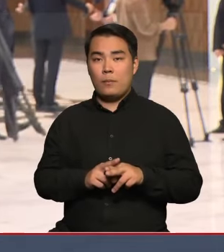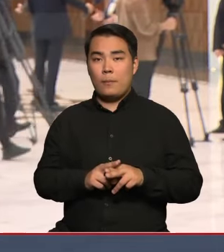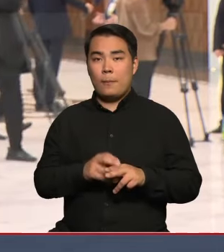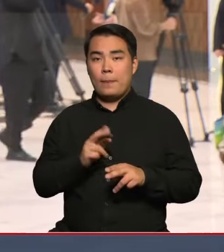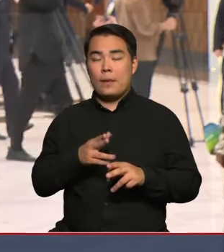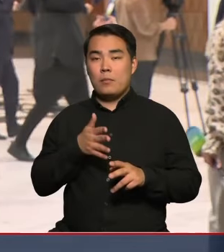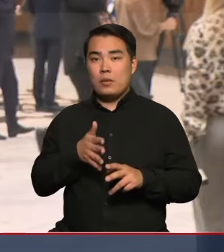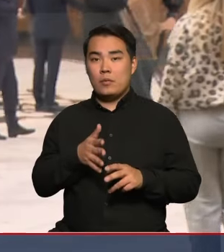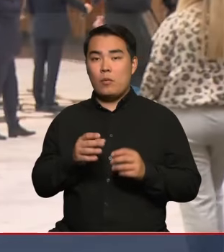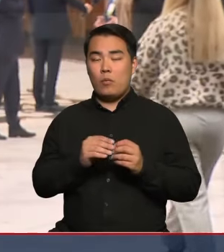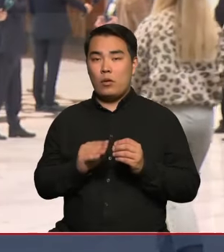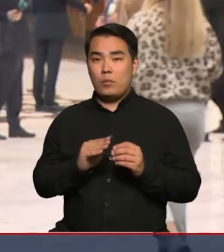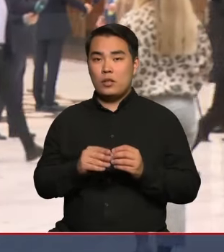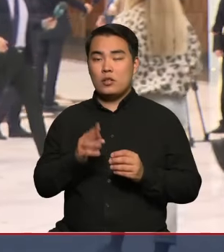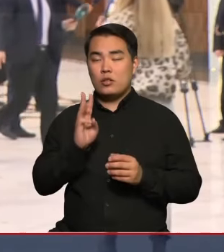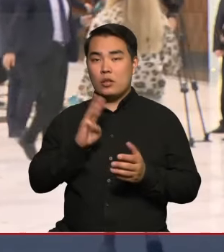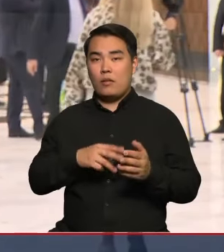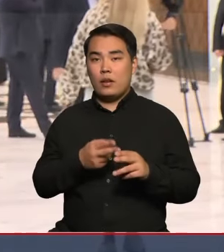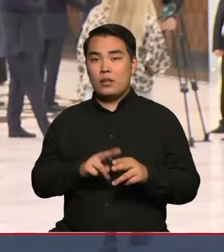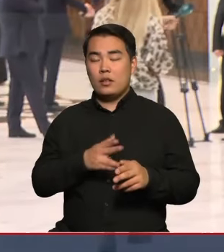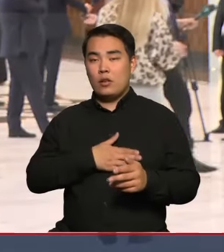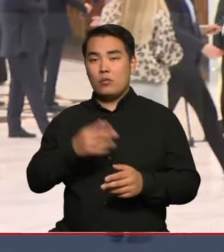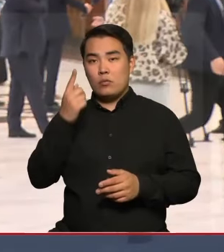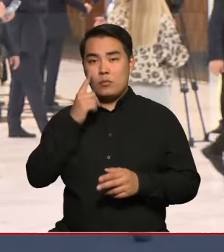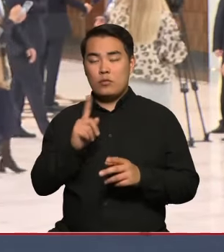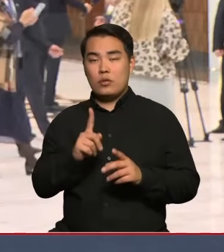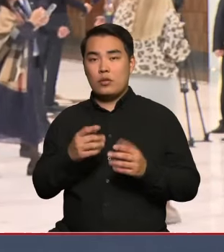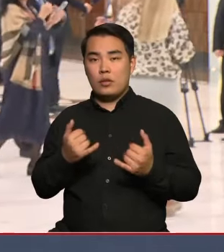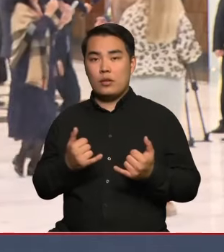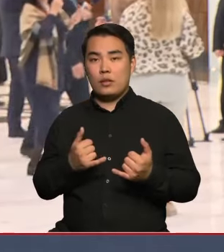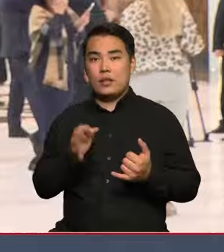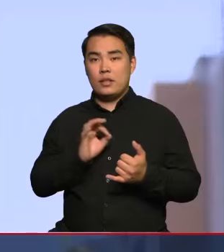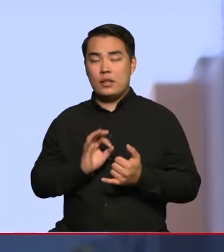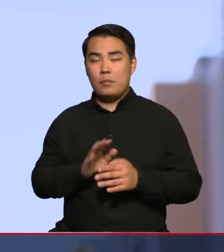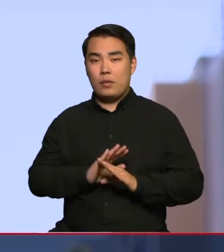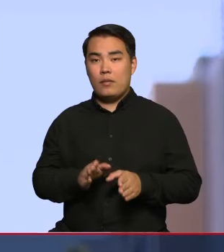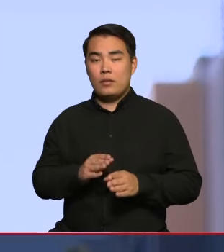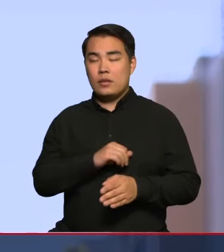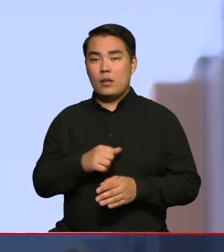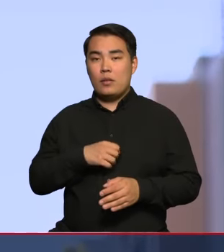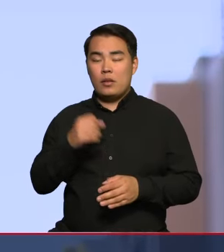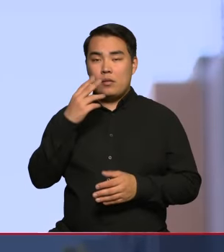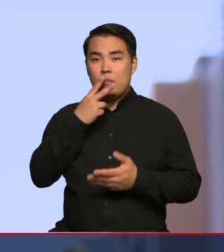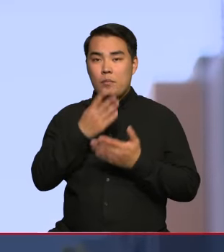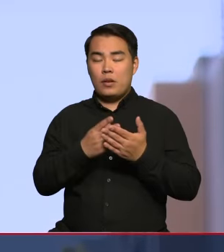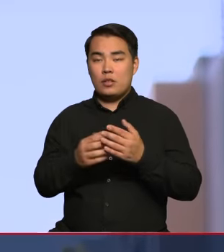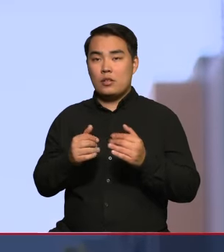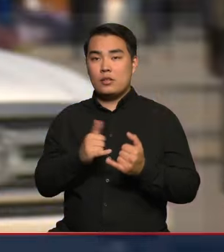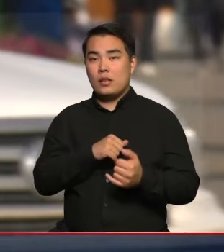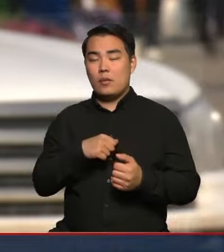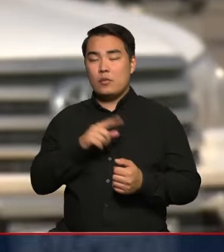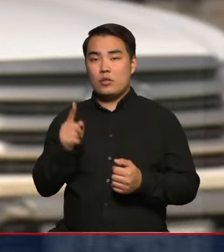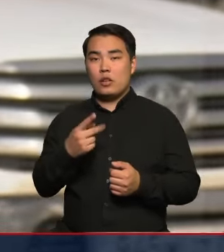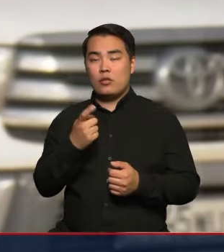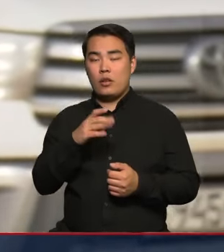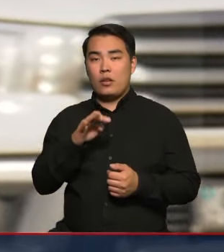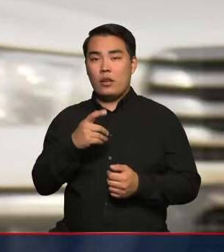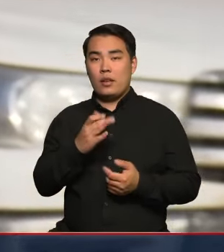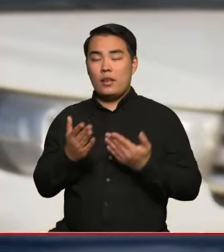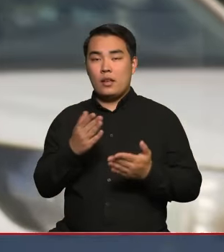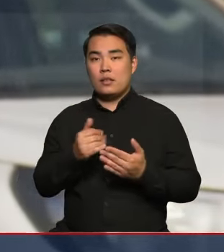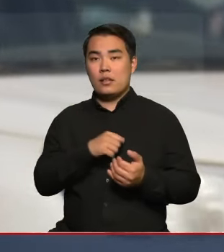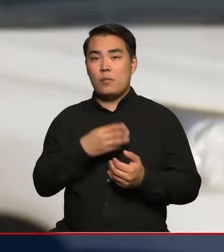қарағанда 5000-10000 айыппұл төлеу деген, менің ойымша бұл дұрыс емес. Ақылы тұрақтың бағасы сағатына 100 теңге. Егер абайсызда